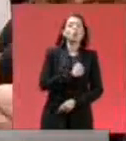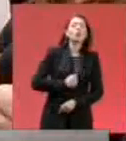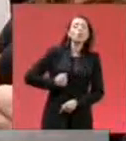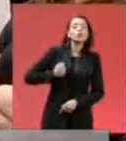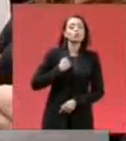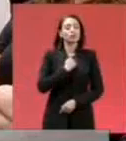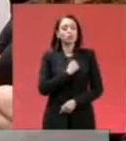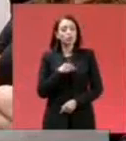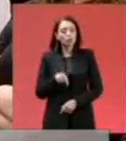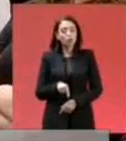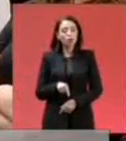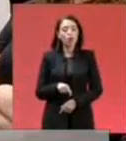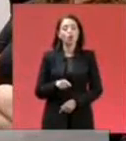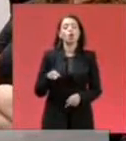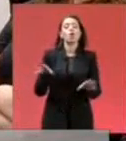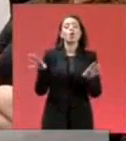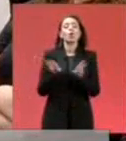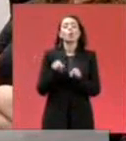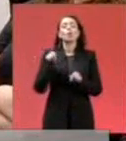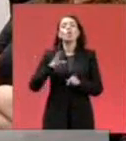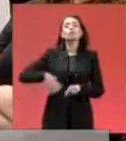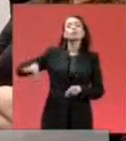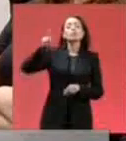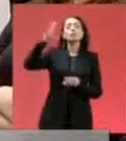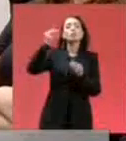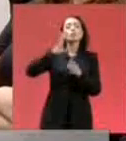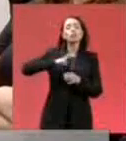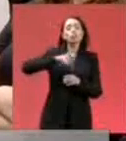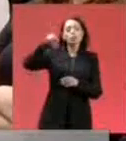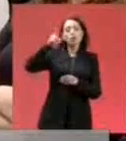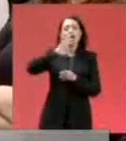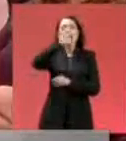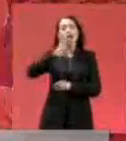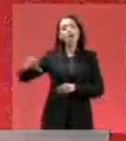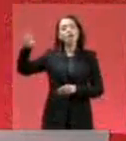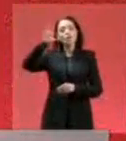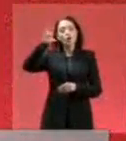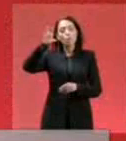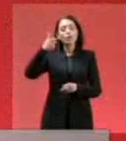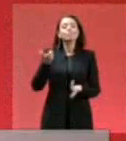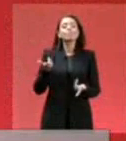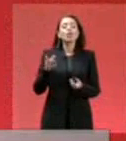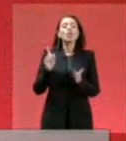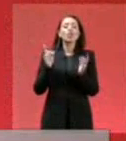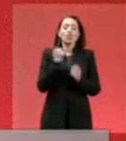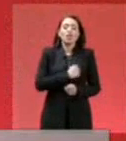δυστυχώς στο συντηρητικό στρατόπεδο στην Ευρώπη όλο και περισσότερο κουμάντο κάνει πλέον η